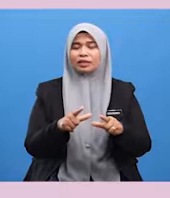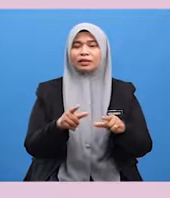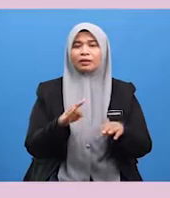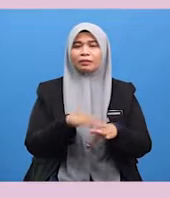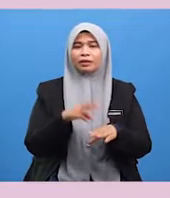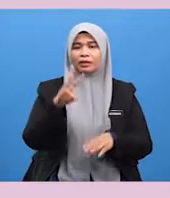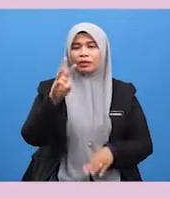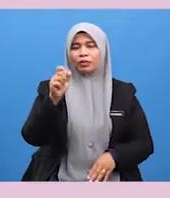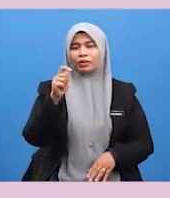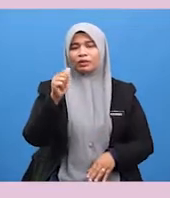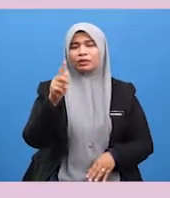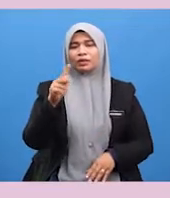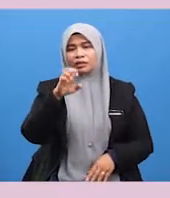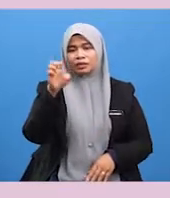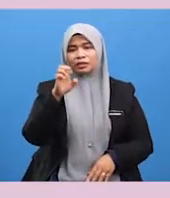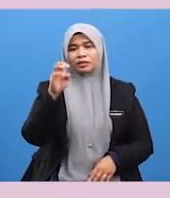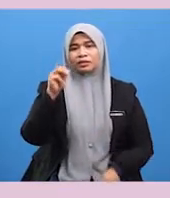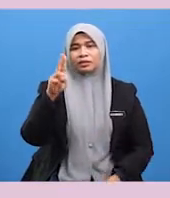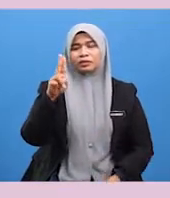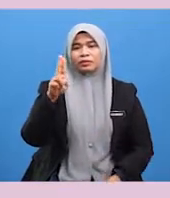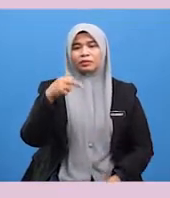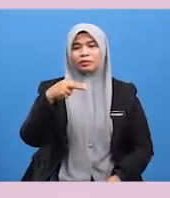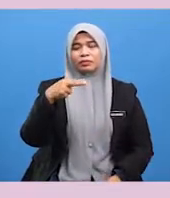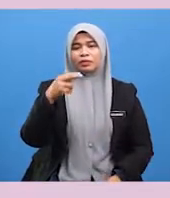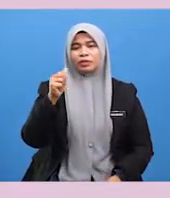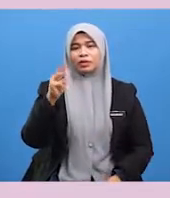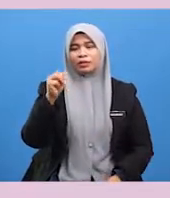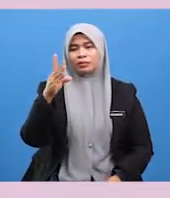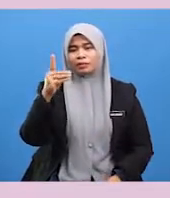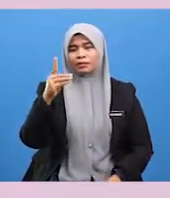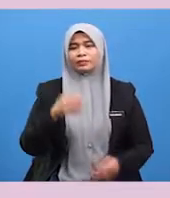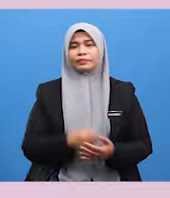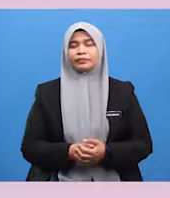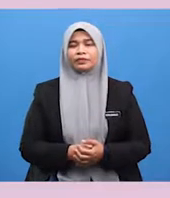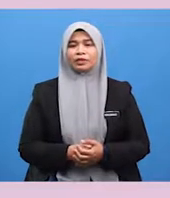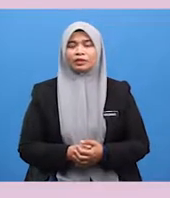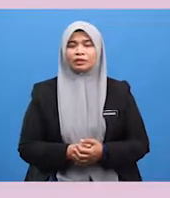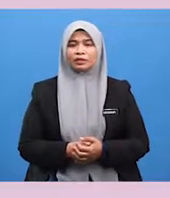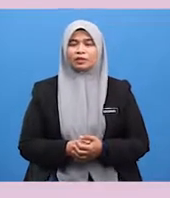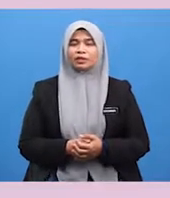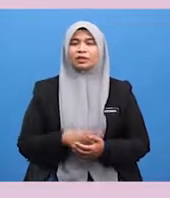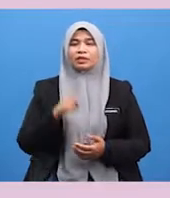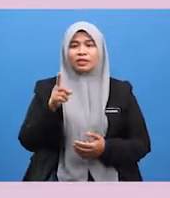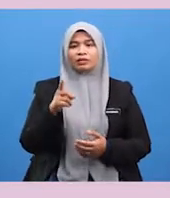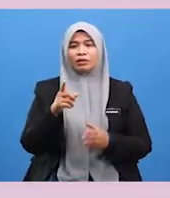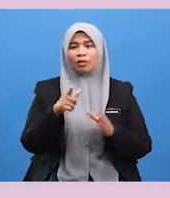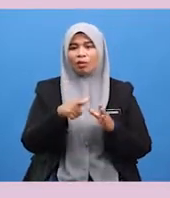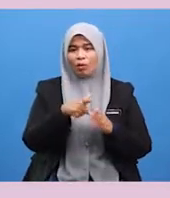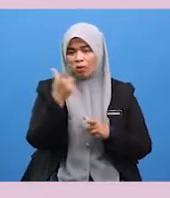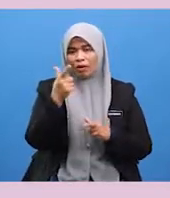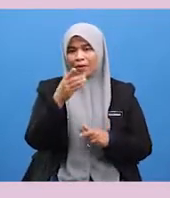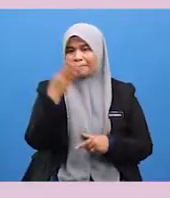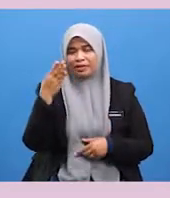Muhammad berdasarkan frasa-frasa di dalam petikan itu tadi, iaitu frasa dia luar